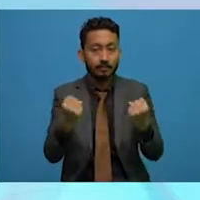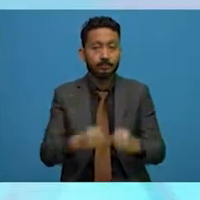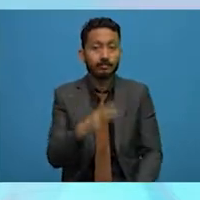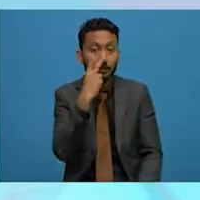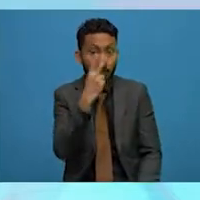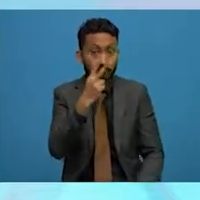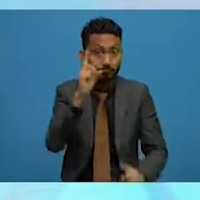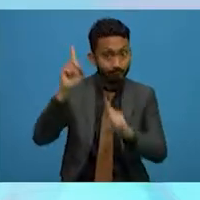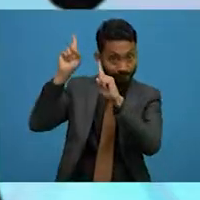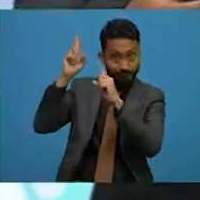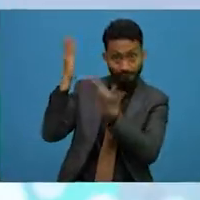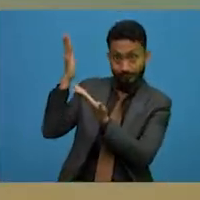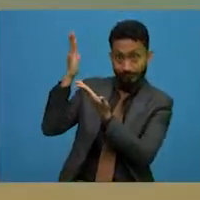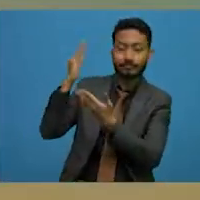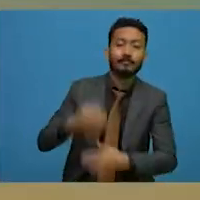paparan carta ini.